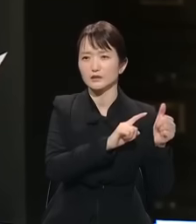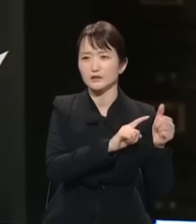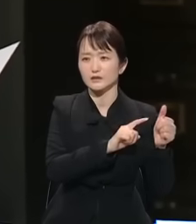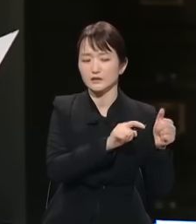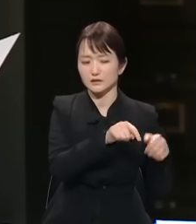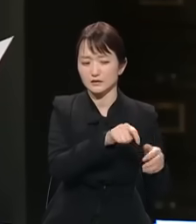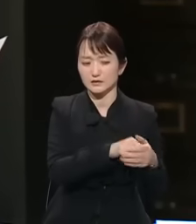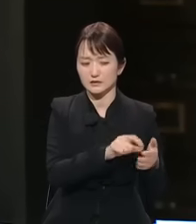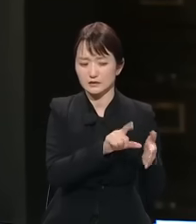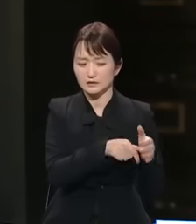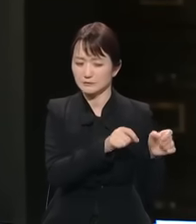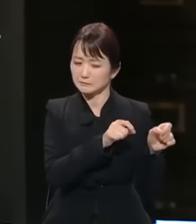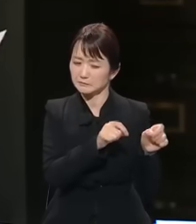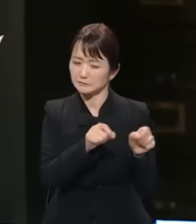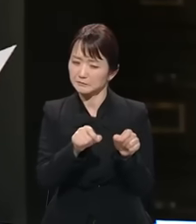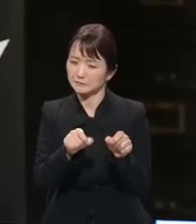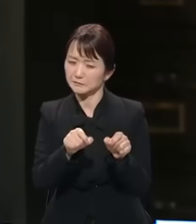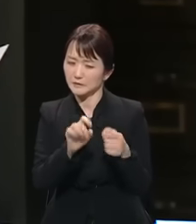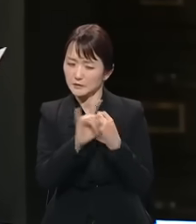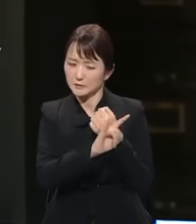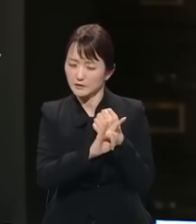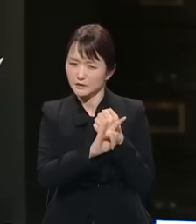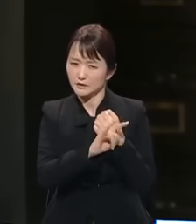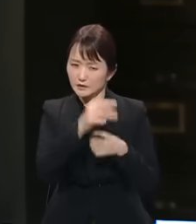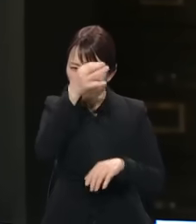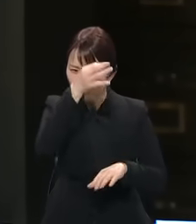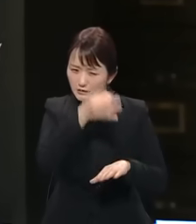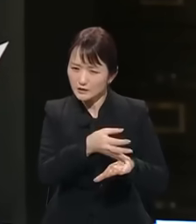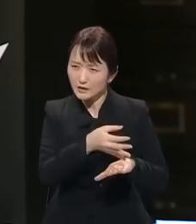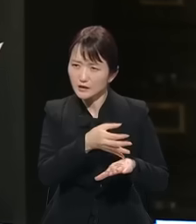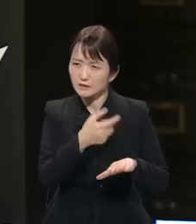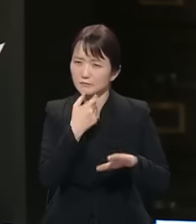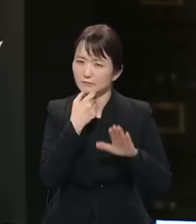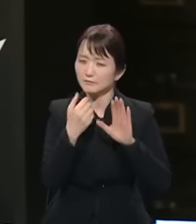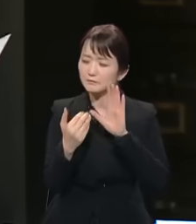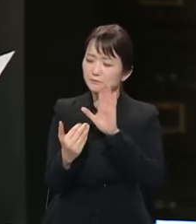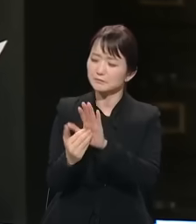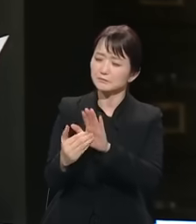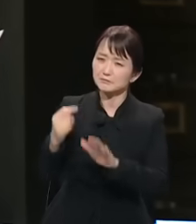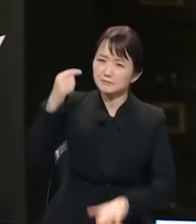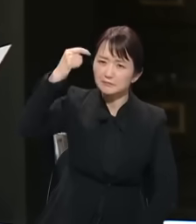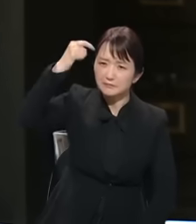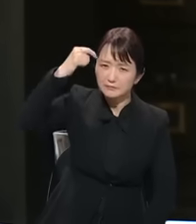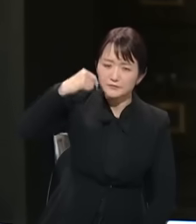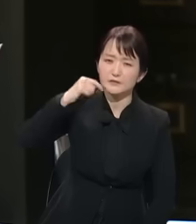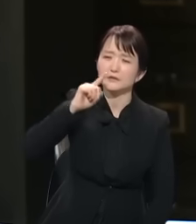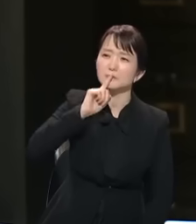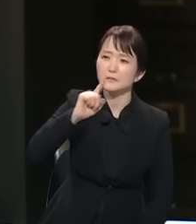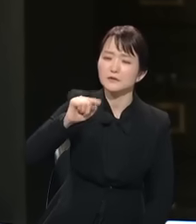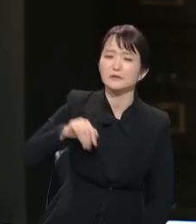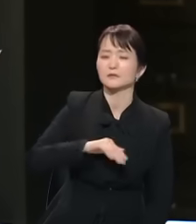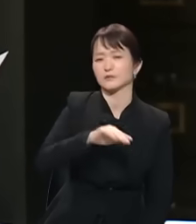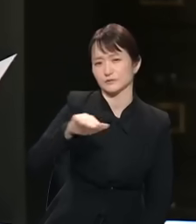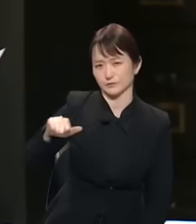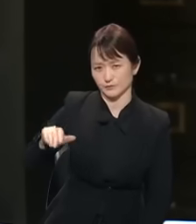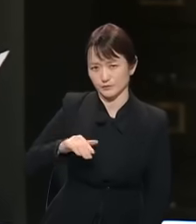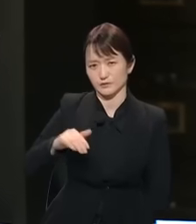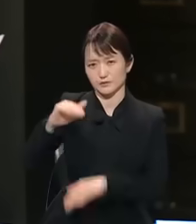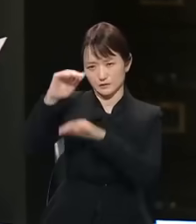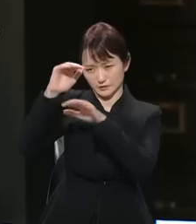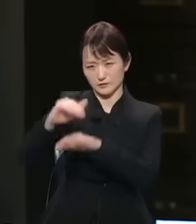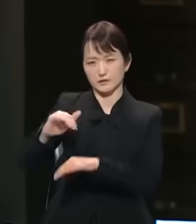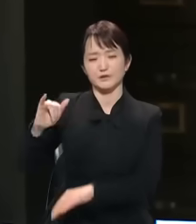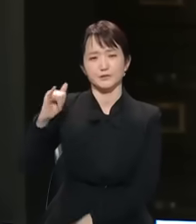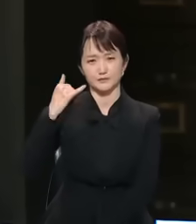시간을 끄는 느낌, 핑계를 대면서 사과를 거부하는 느낌이었다라고 주장을 하면서 저희한테 이 내용을